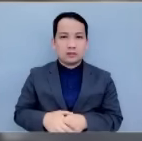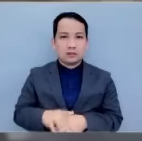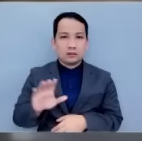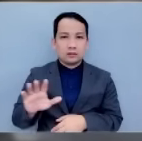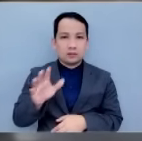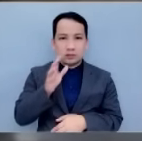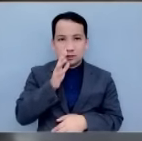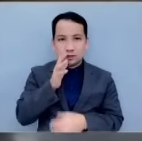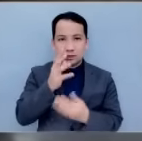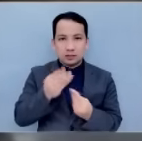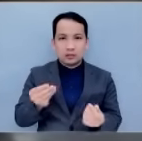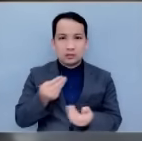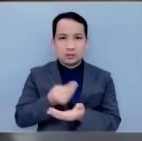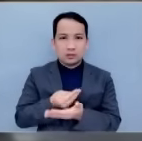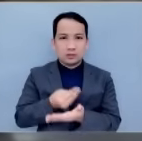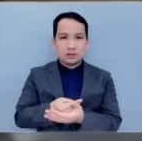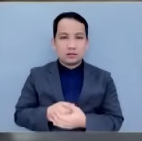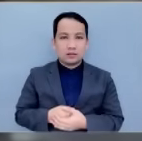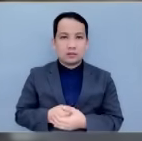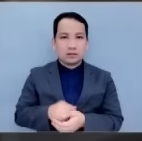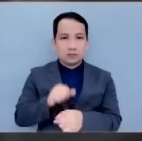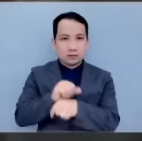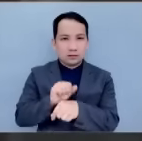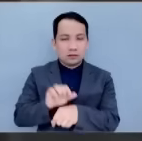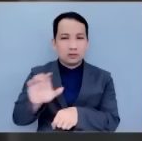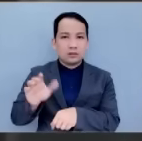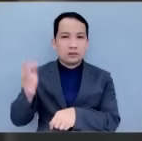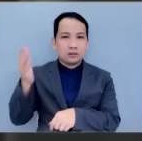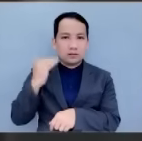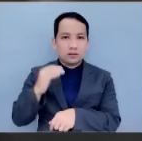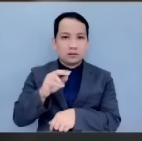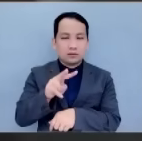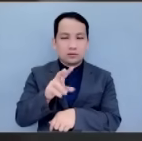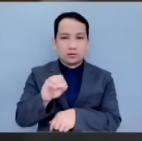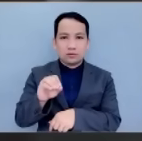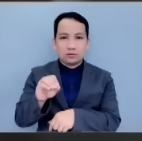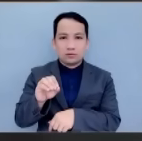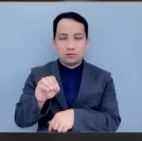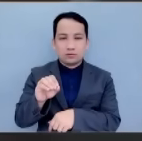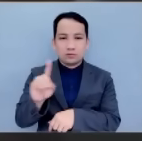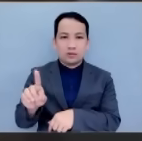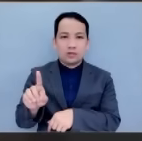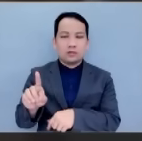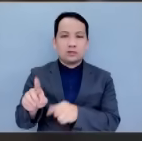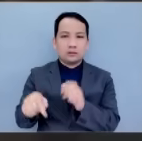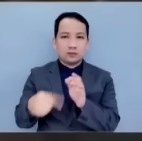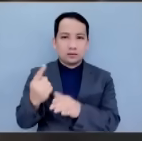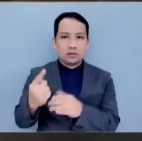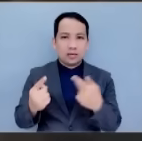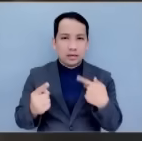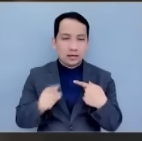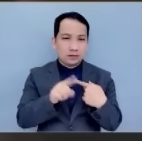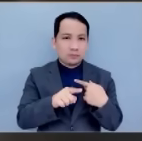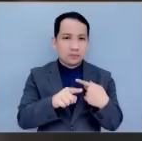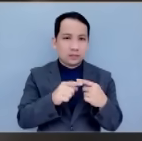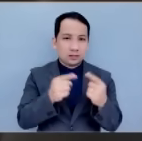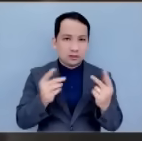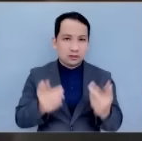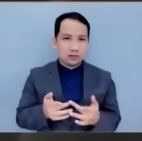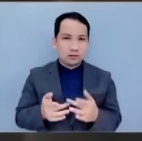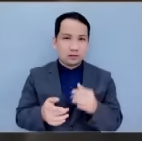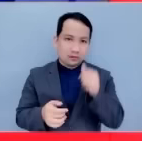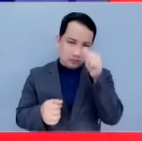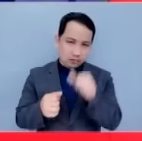na yung pera ko. Nakatrabaho niya si Jacqueline sa 2001 film na Minsan May Isang Puso. I remember in one of